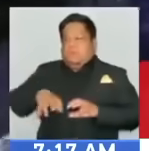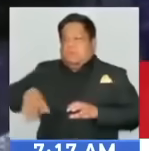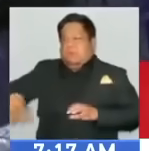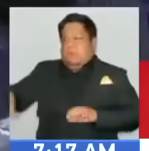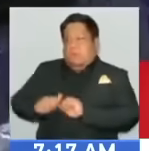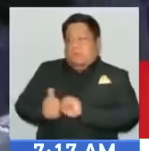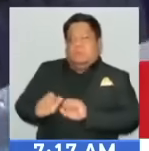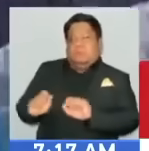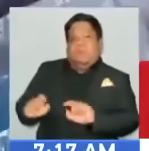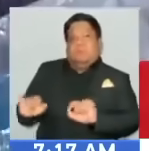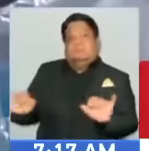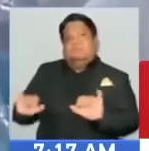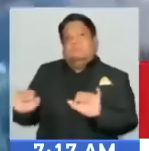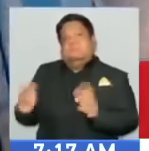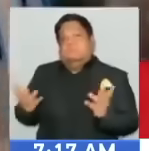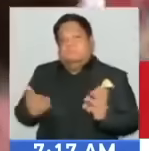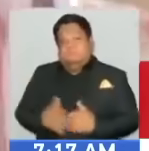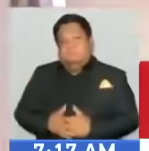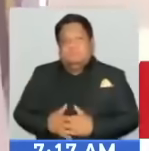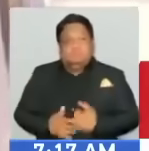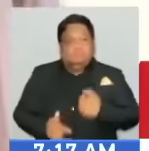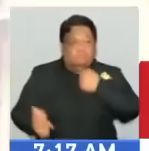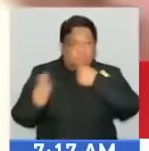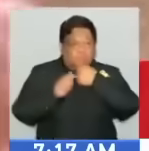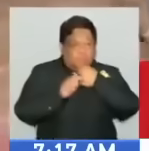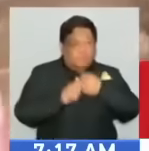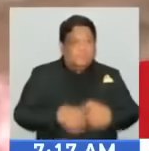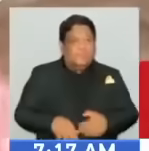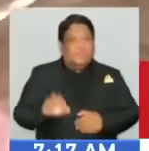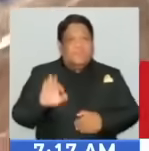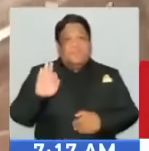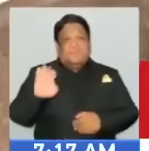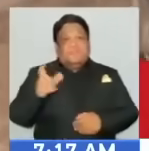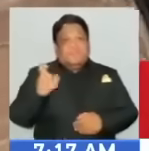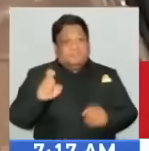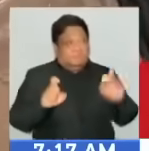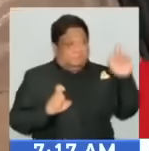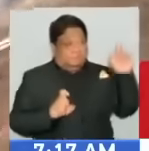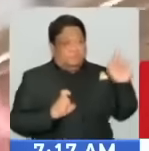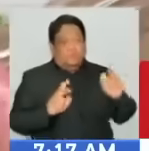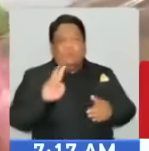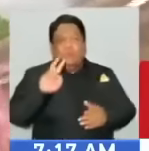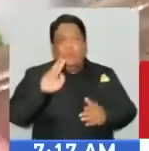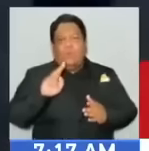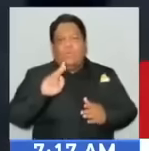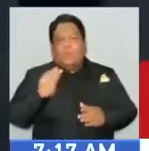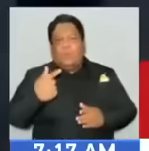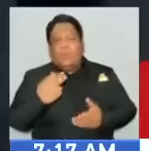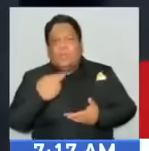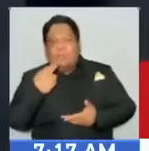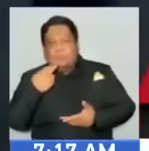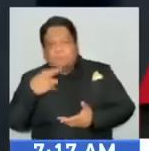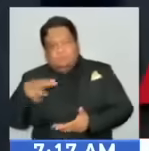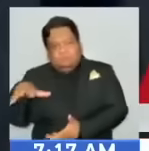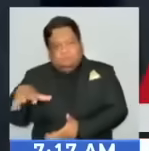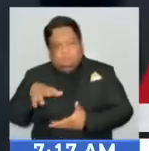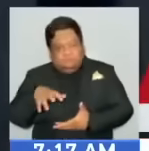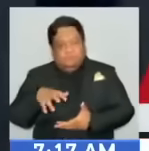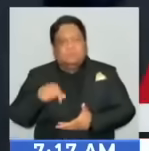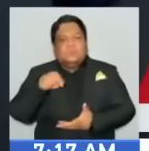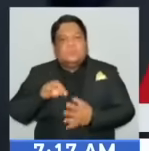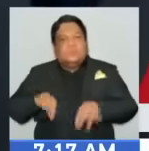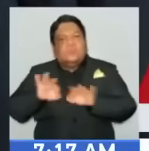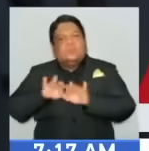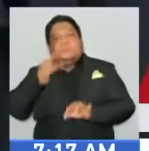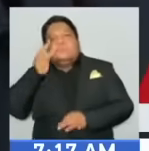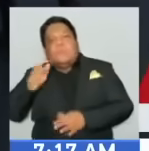Si Mang Felix, 2 kilo ng bigas ang binili. Bawas na lang daw muna sa ulam basta masarap ang partner na kanin. Sobrang taas na nga eh.